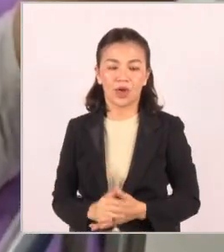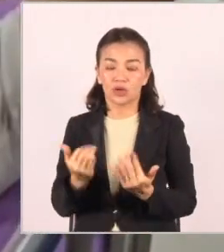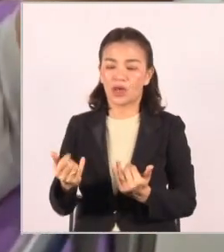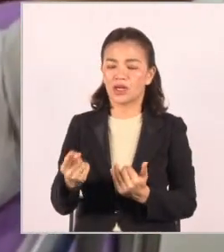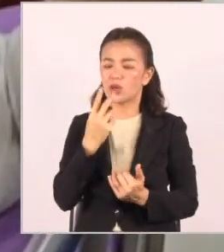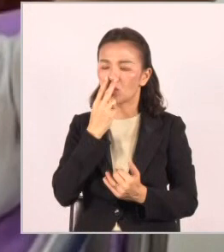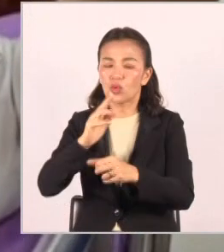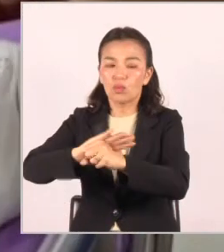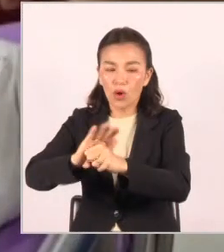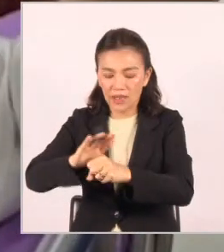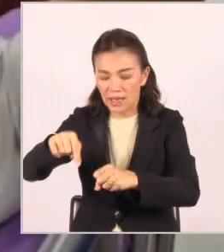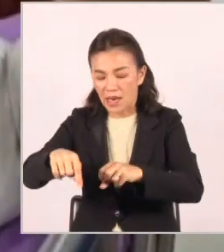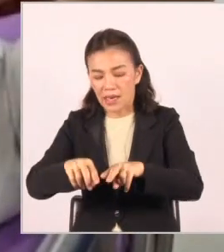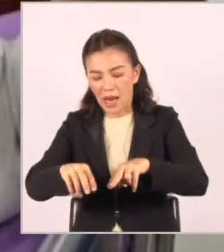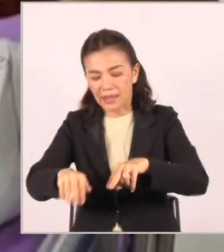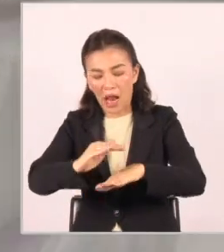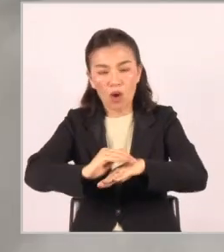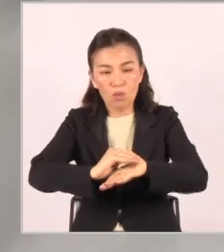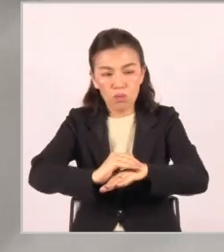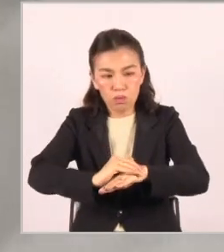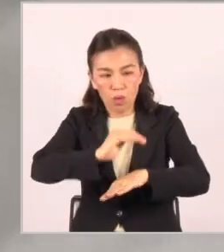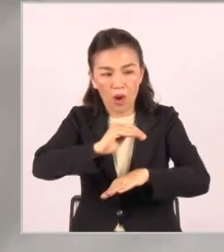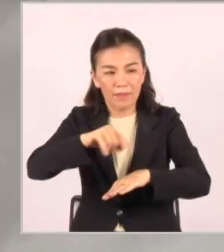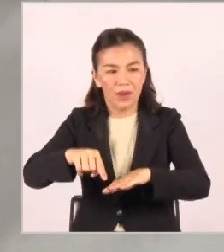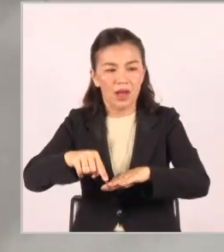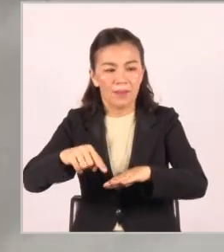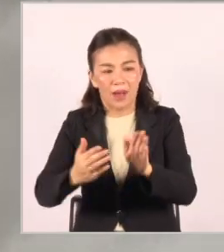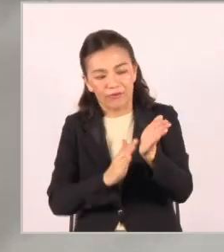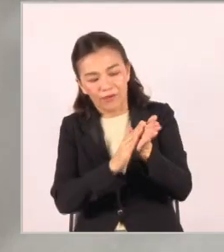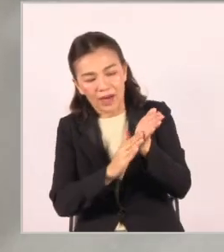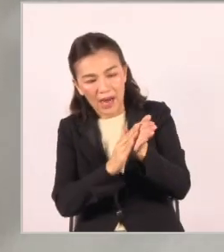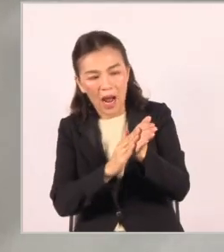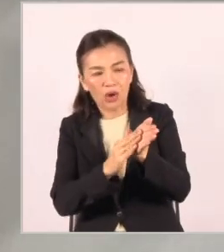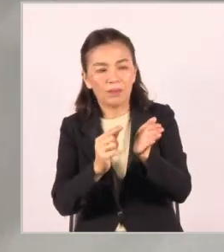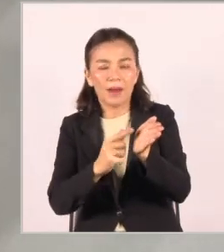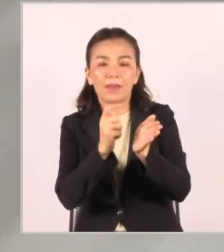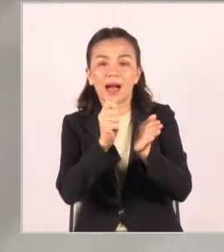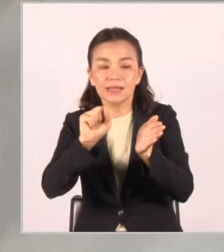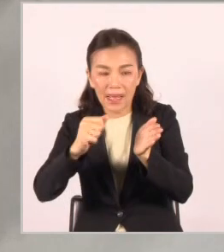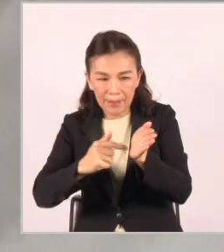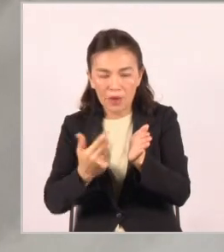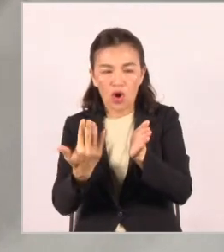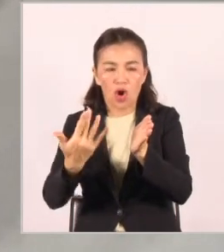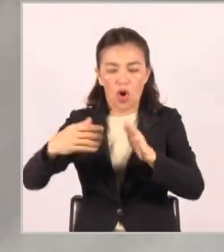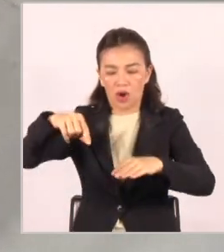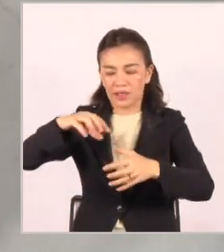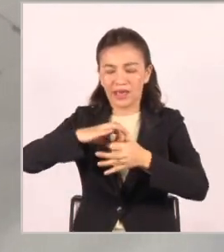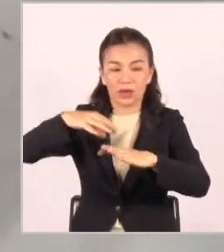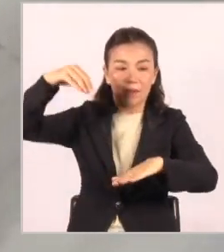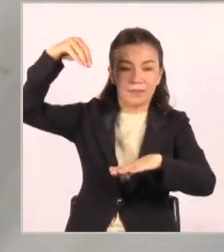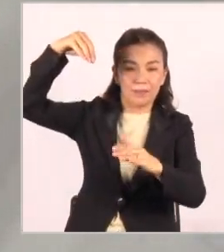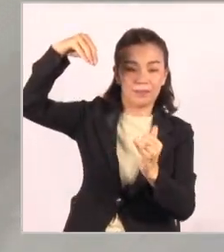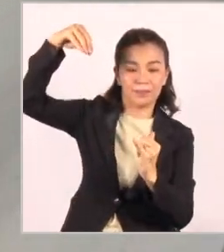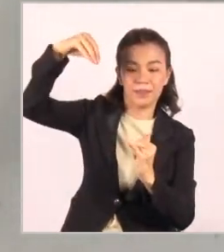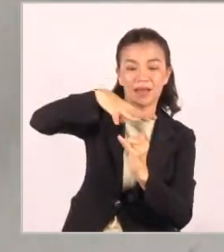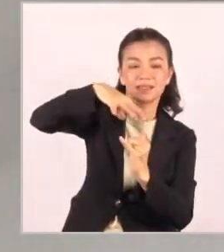ค่ะมีข้อเท้าบวมแล้วก็ที่บริเวณฝ่าเท้านะคะก็อักเสบตอนนี้พักฟื้นรอดูอาการรอผลเอ็กซเรย์ส่วนเรื่องคดีแจ้งข้อห